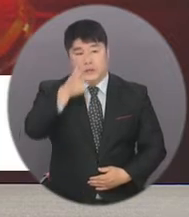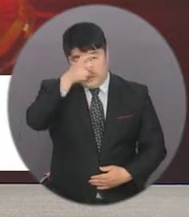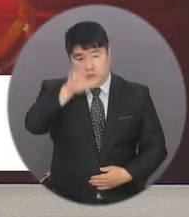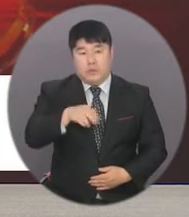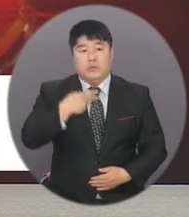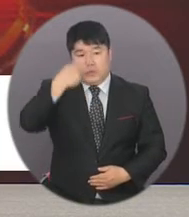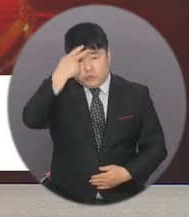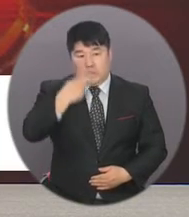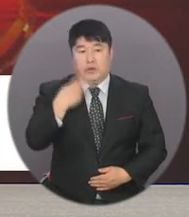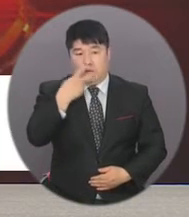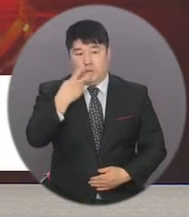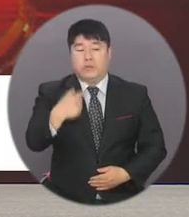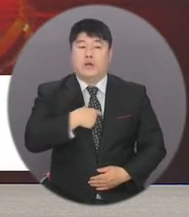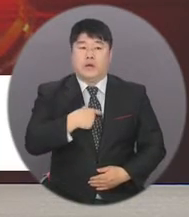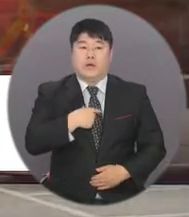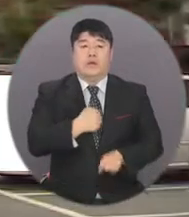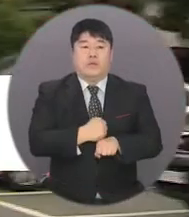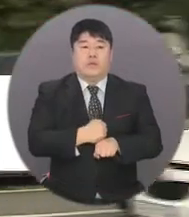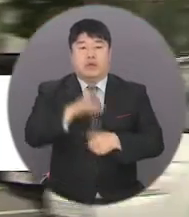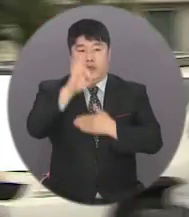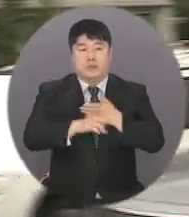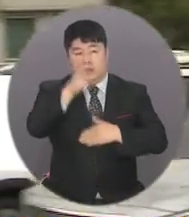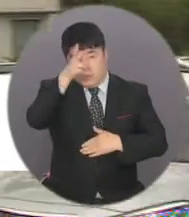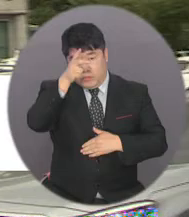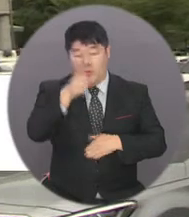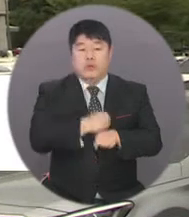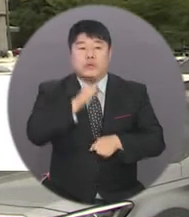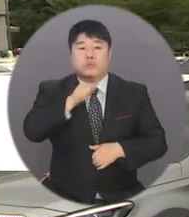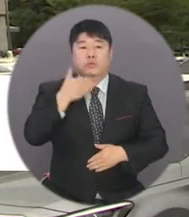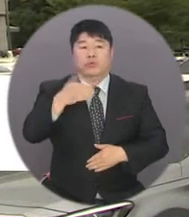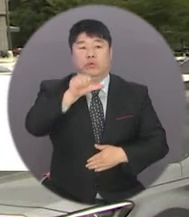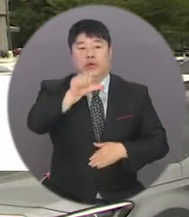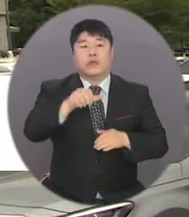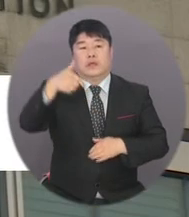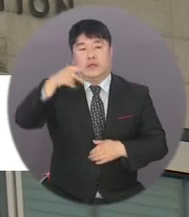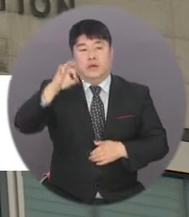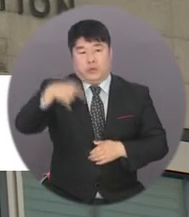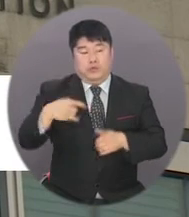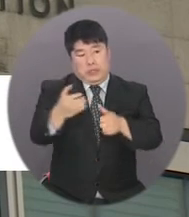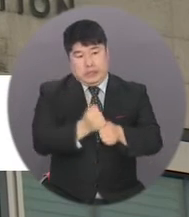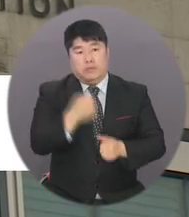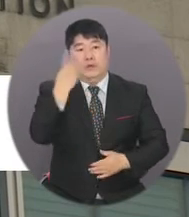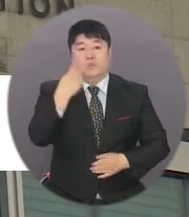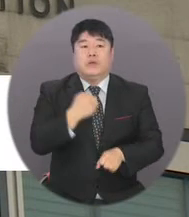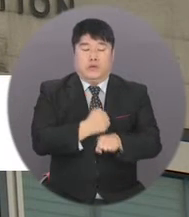광주광산경찰서는 음주 측정을 거부한 혐의로 광주 서부경찰서 소속 59살 A경위를 붙잡아 조사하고